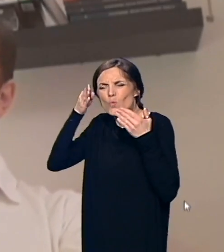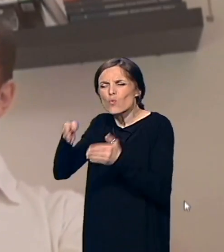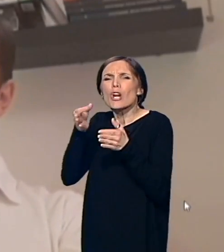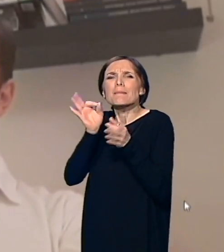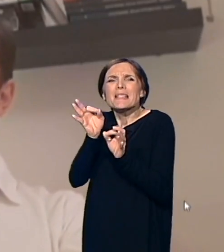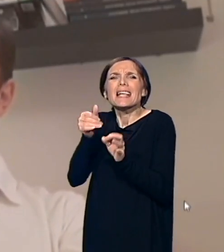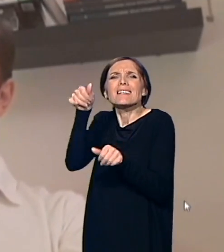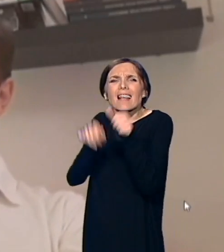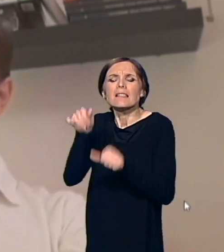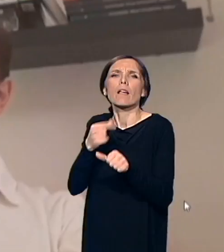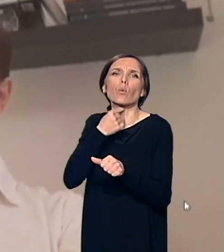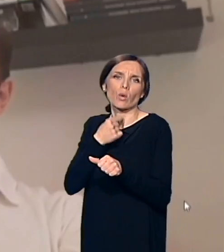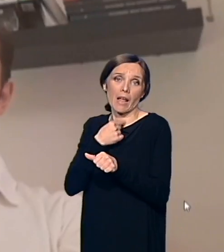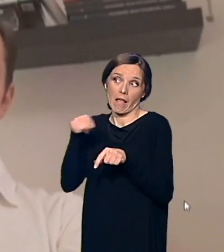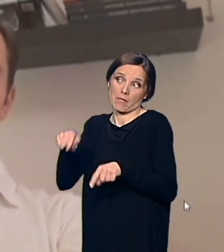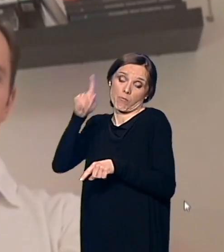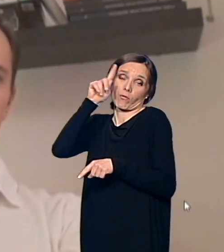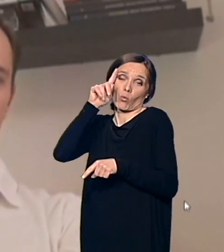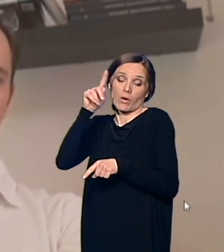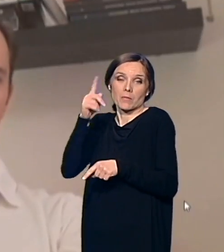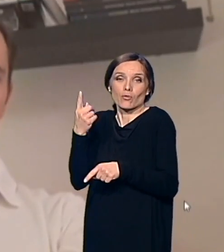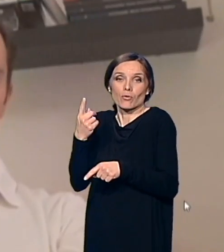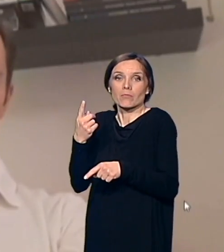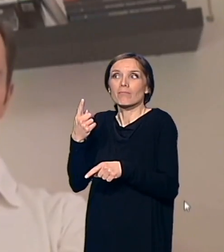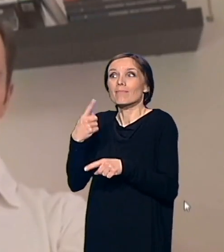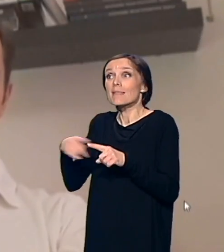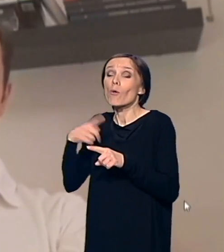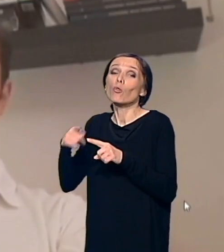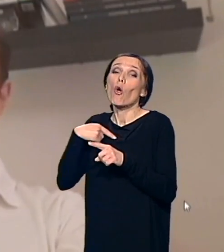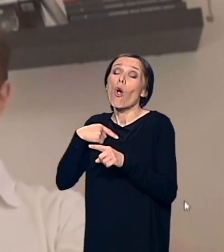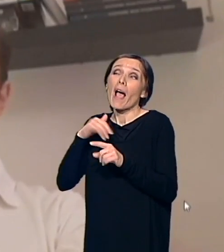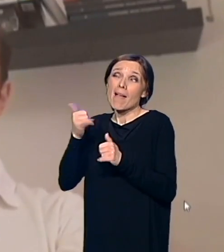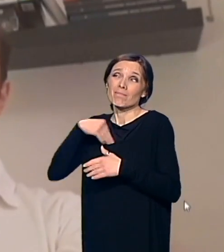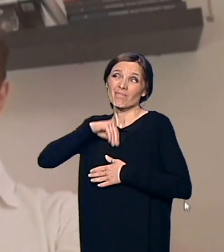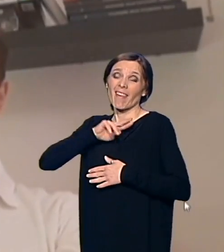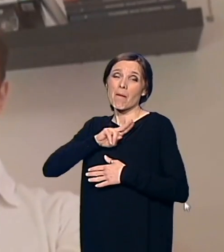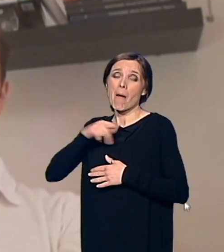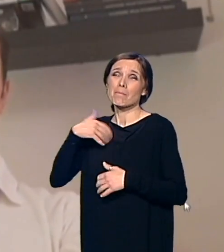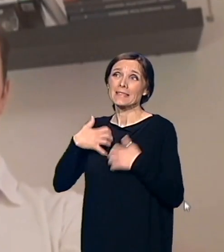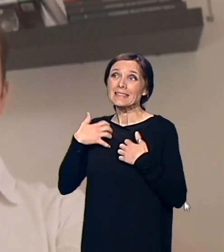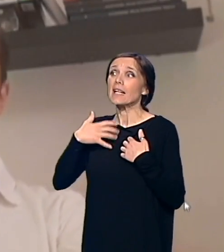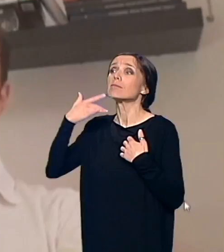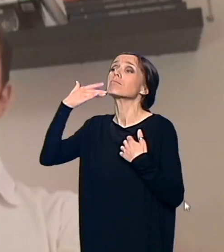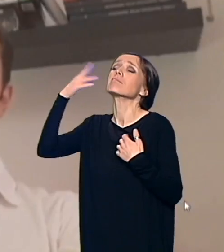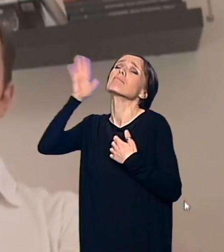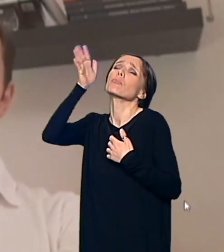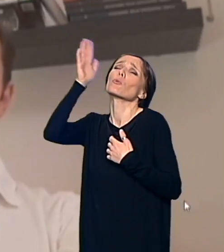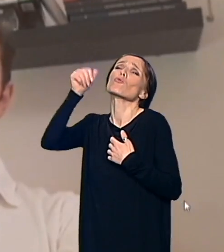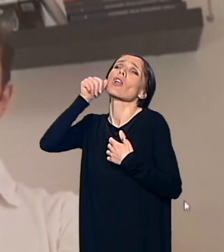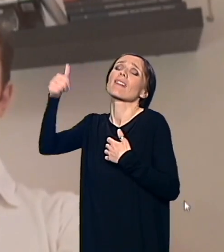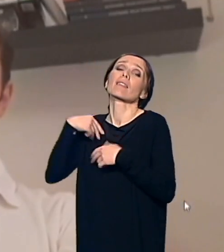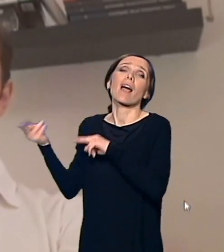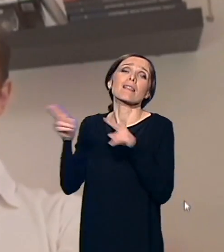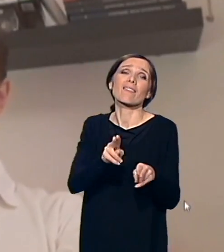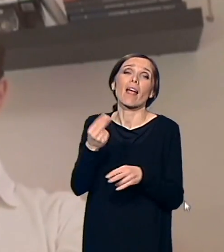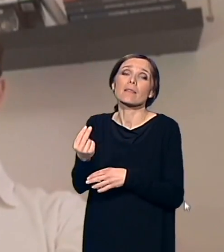i odatle i ta želja za možda nekim povratnikom jednog dana i dalje postoji, a sad kakve će biti mogućnosti i šta